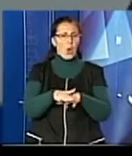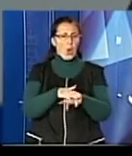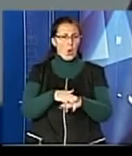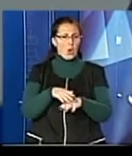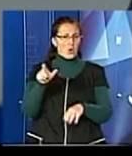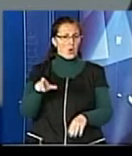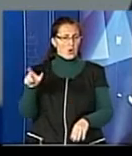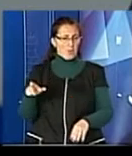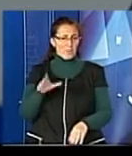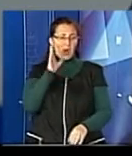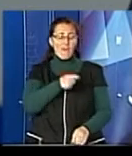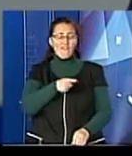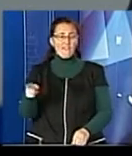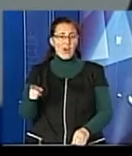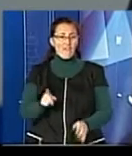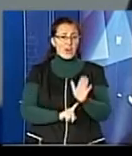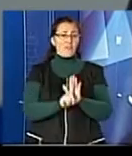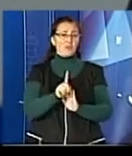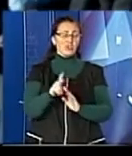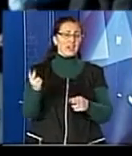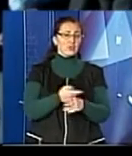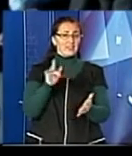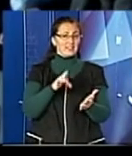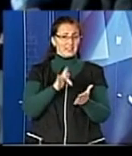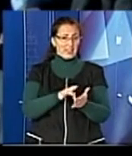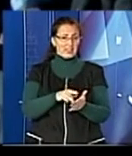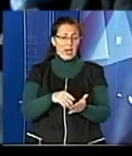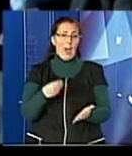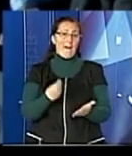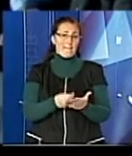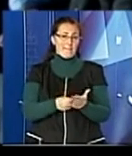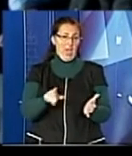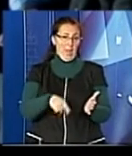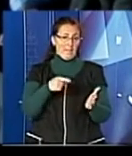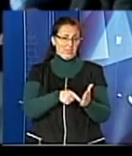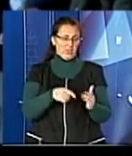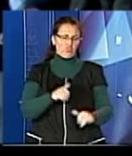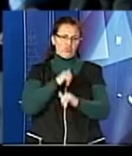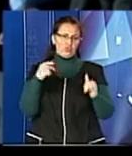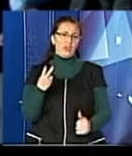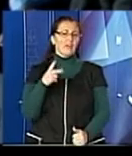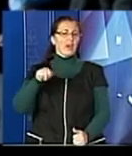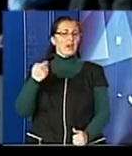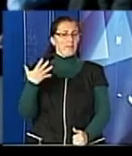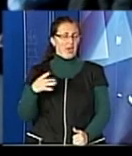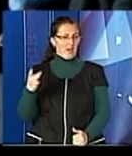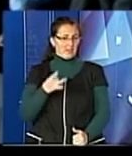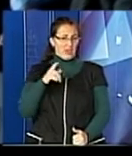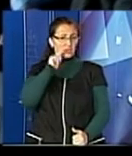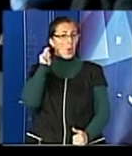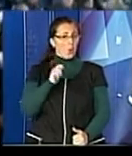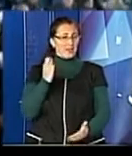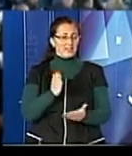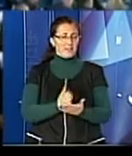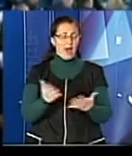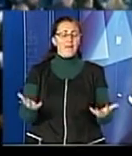час впровадження децентралізації доходи місцевих бюджетів зросли у 2,5 рази. Петро Порошенко додав, Україна має підтримку